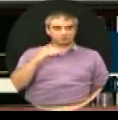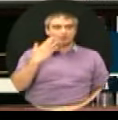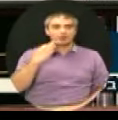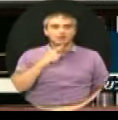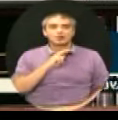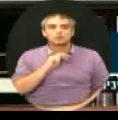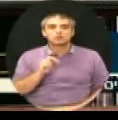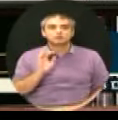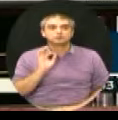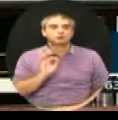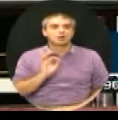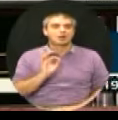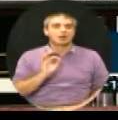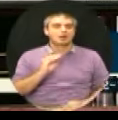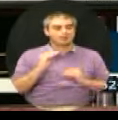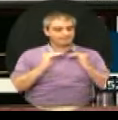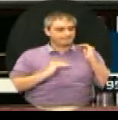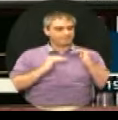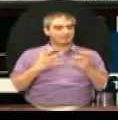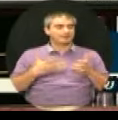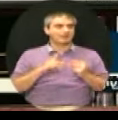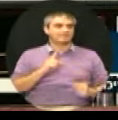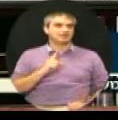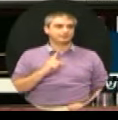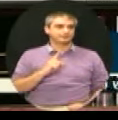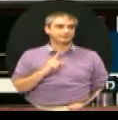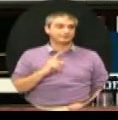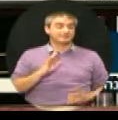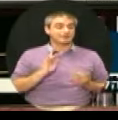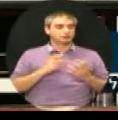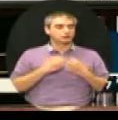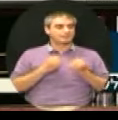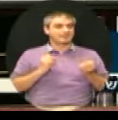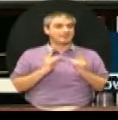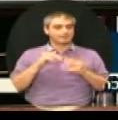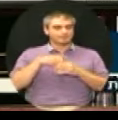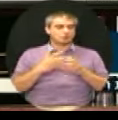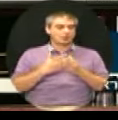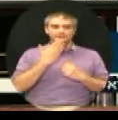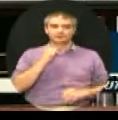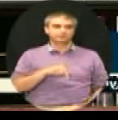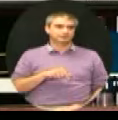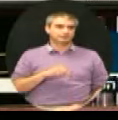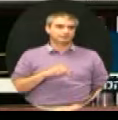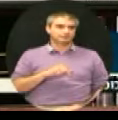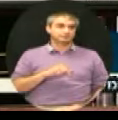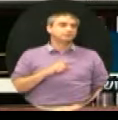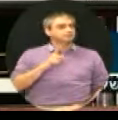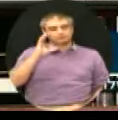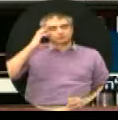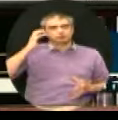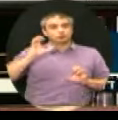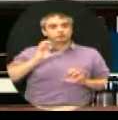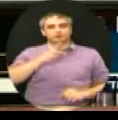היה הנושא של הפערים החברתיים והמתחים בתוך החברה הישראלית. זה הוציא